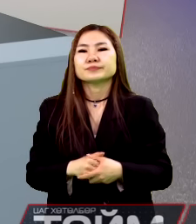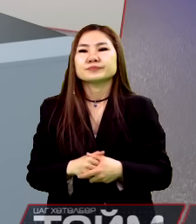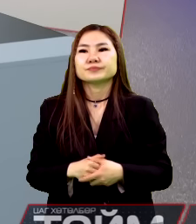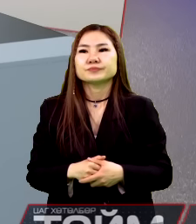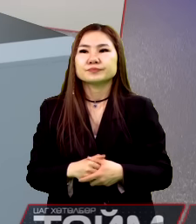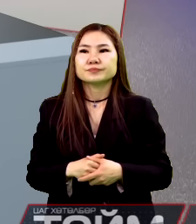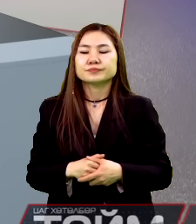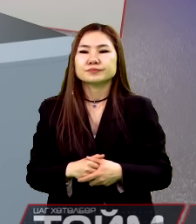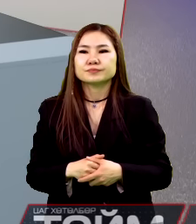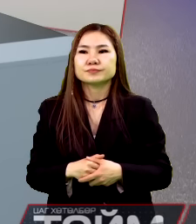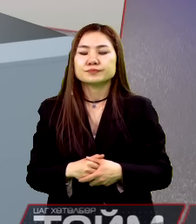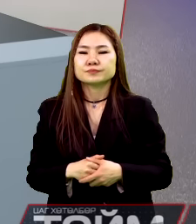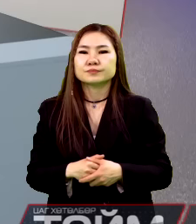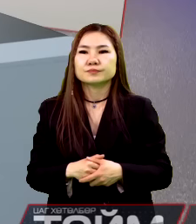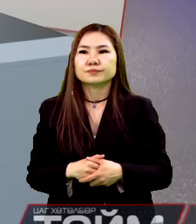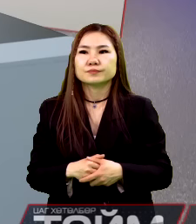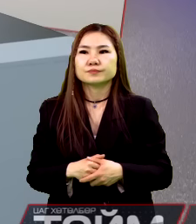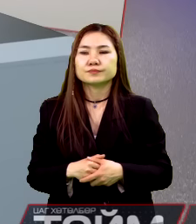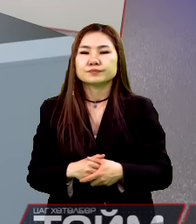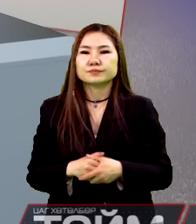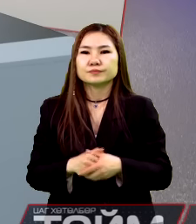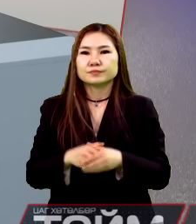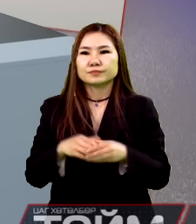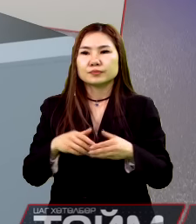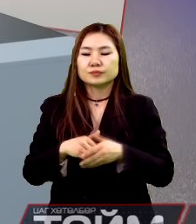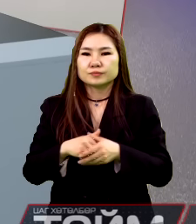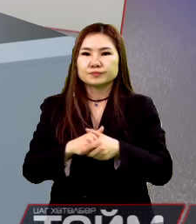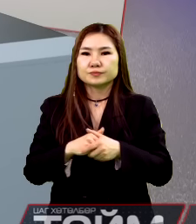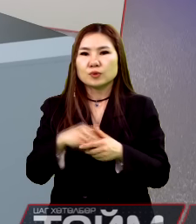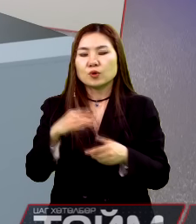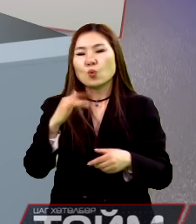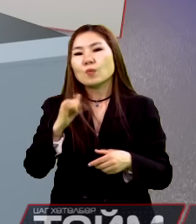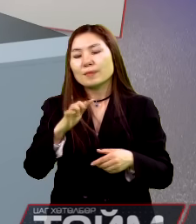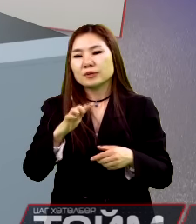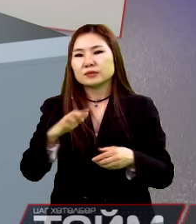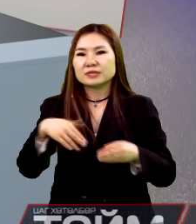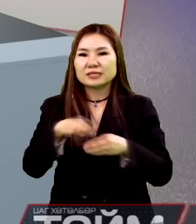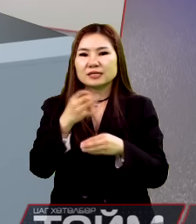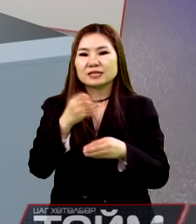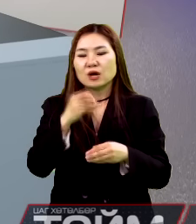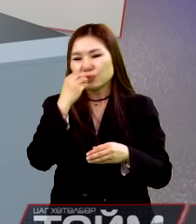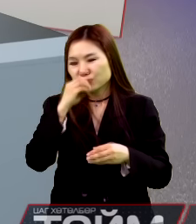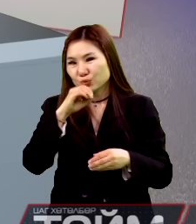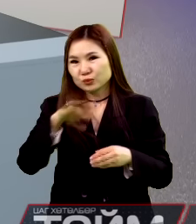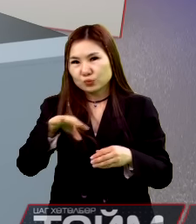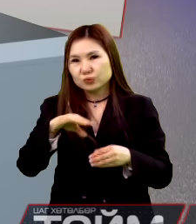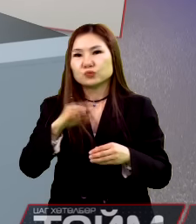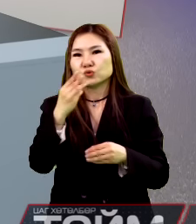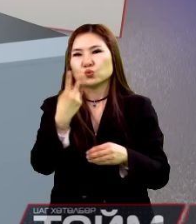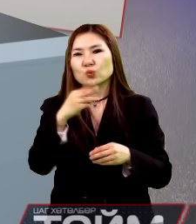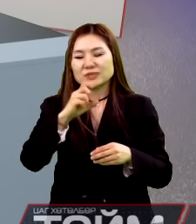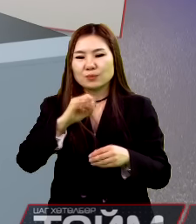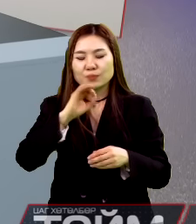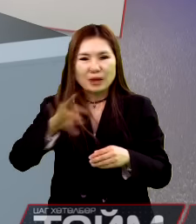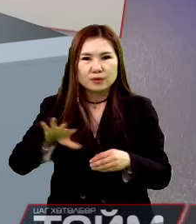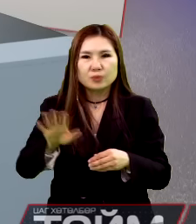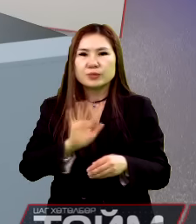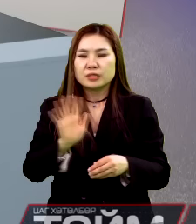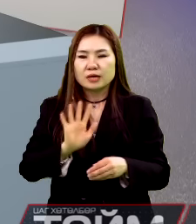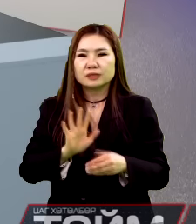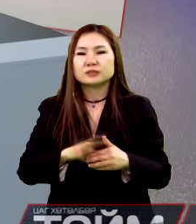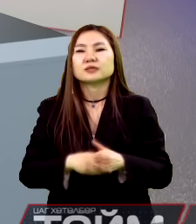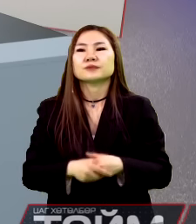хотод амьдарч байгаа. Тэгээ ингээд ил задгаа битгий бас ингээд нус цэрэг ингээд шууд хаяачээ гэж айгу бүдүүлдэг. Дээрэс нь айгу муухай, дээрэс нь өөрийнхөө ням